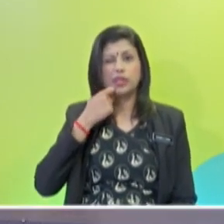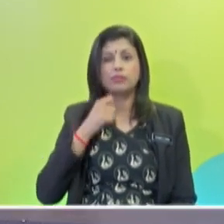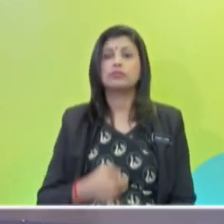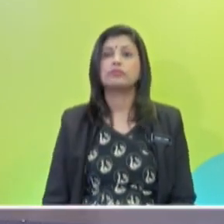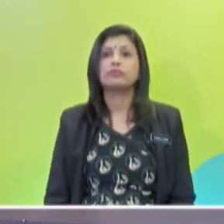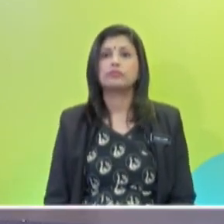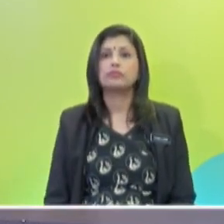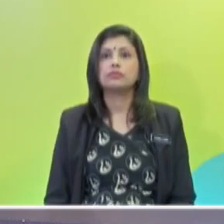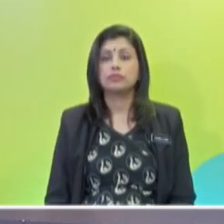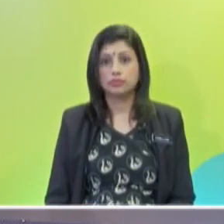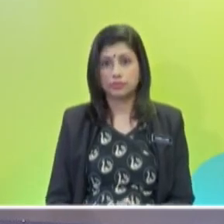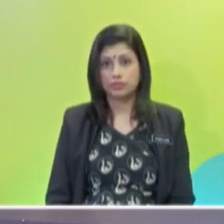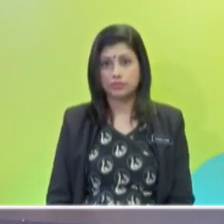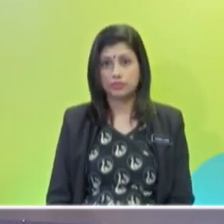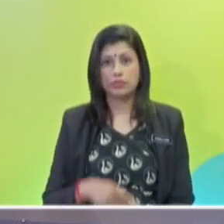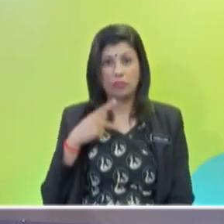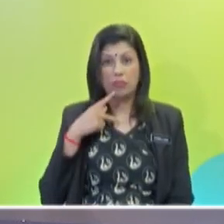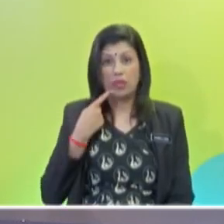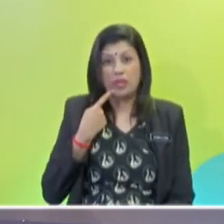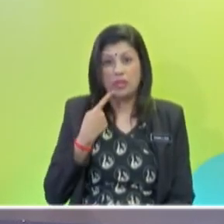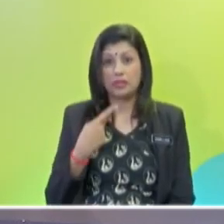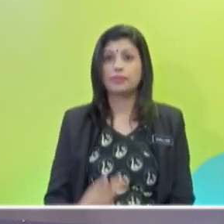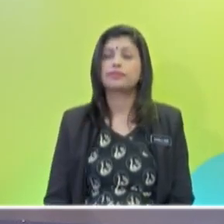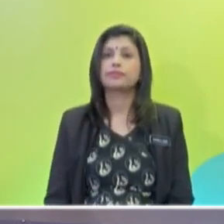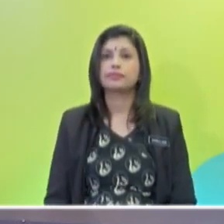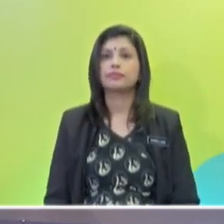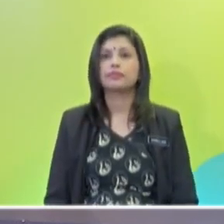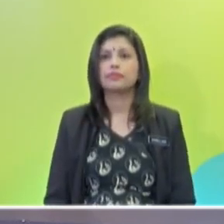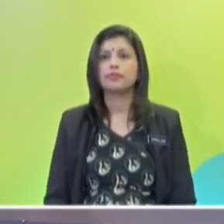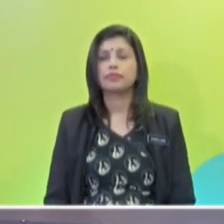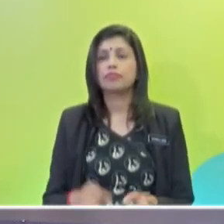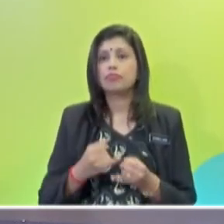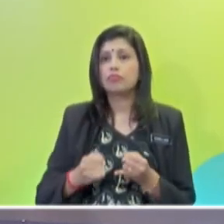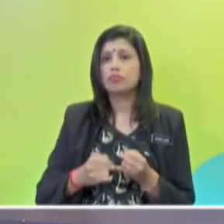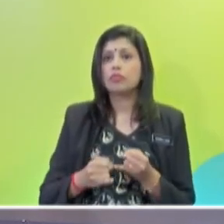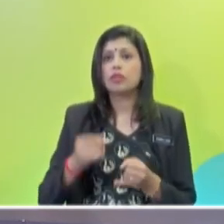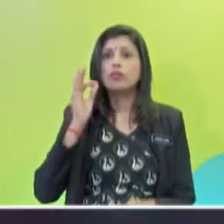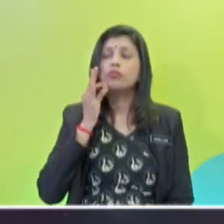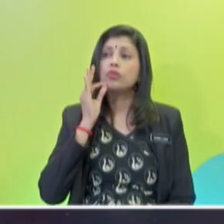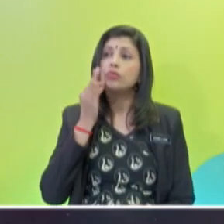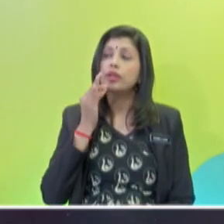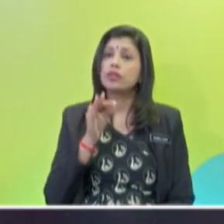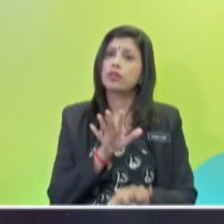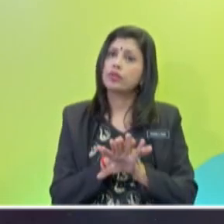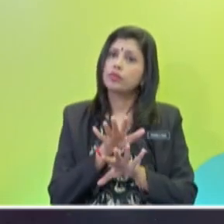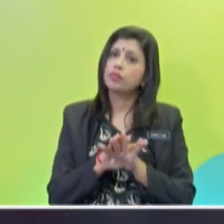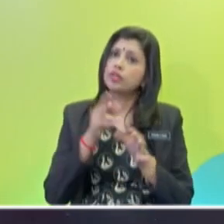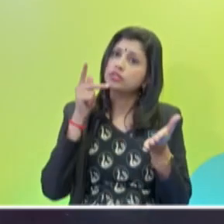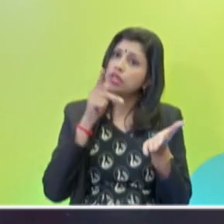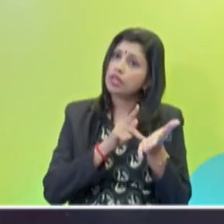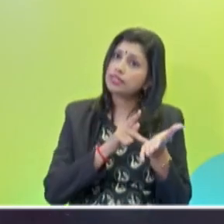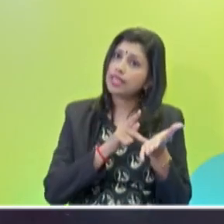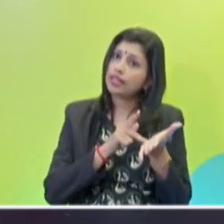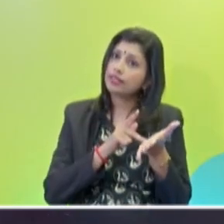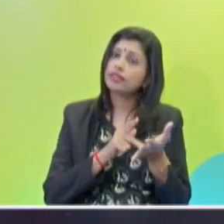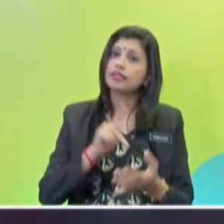rasa macam kelat-kelat pun, pahit pun ada betul. Kan? Betul. Okey, dan akhir sekali, buah-buahan ni juga ada pelbagai khasiat.